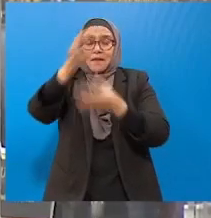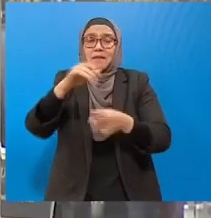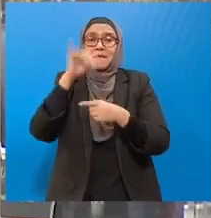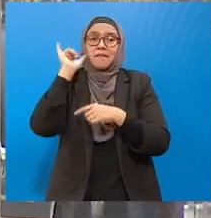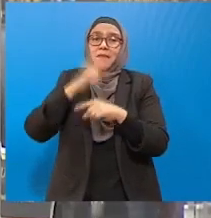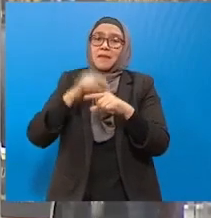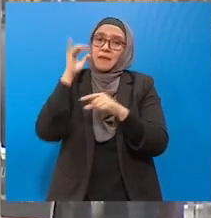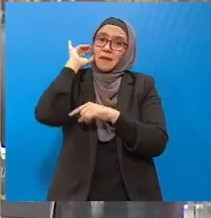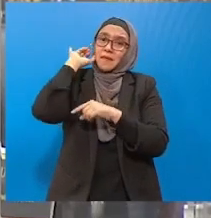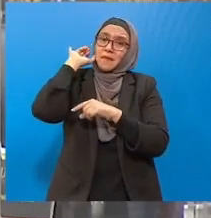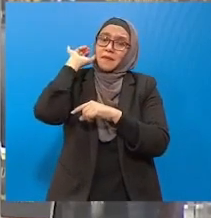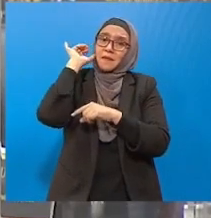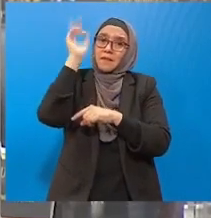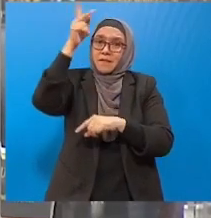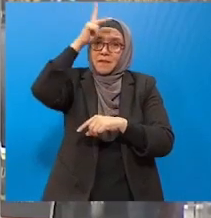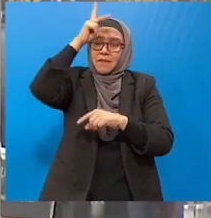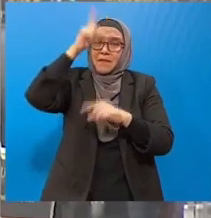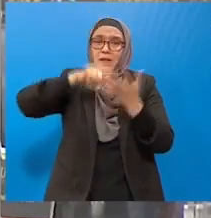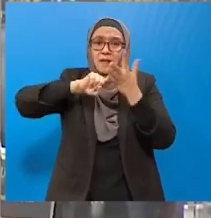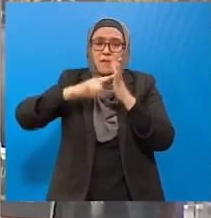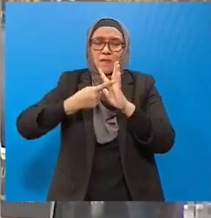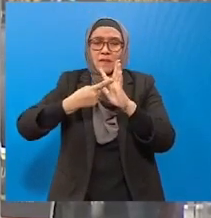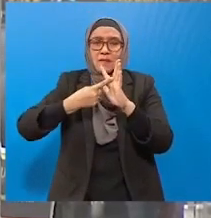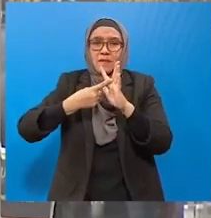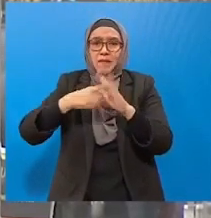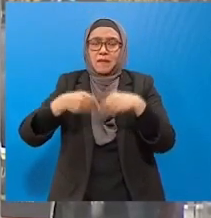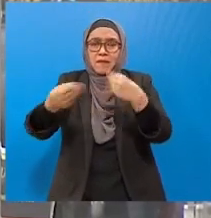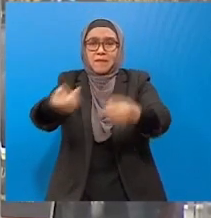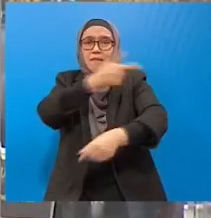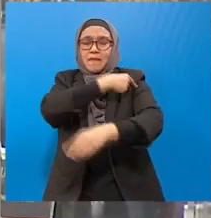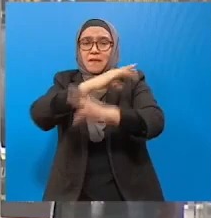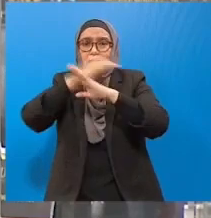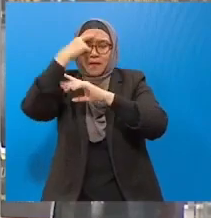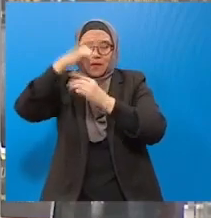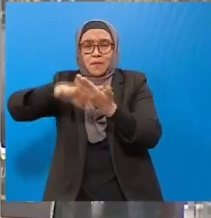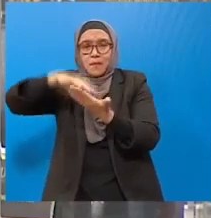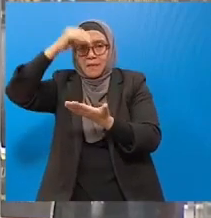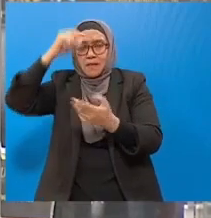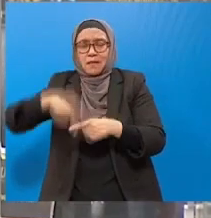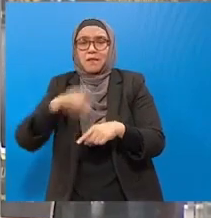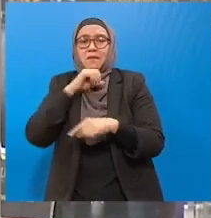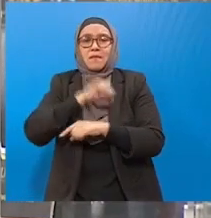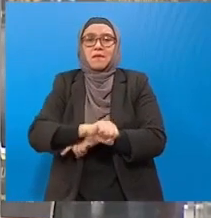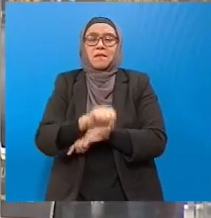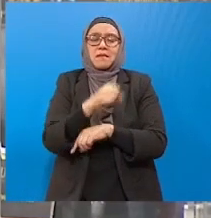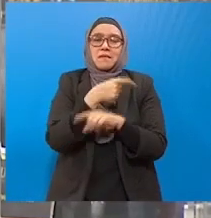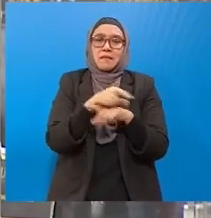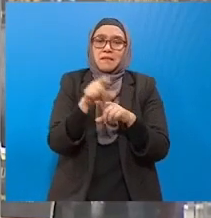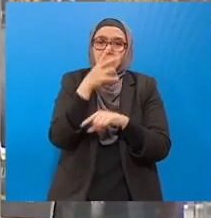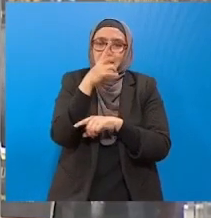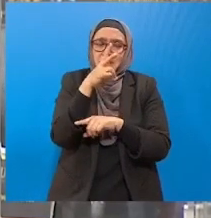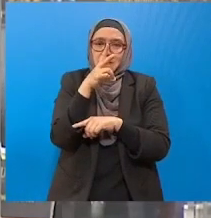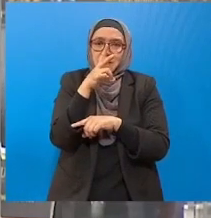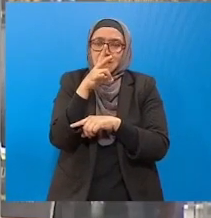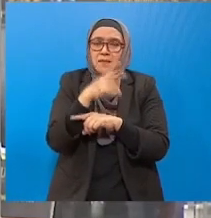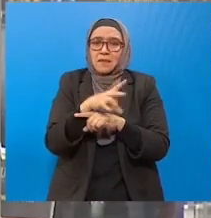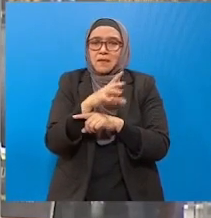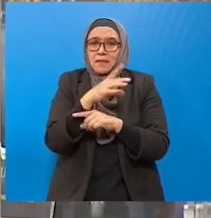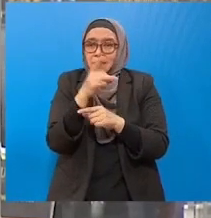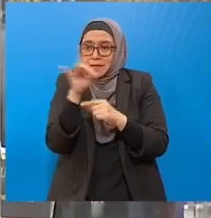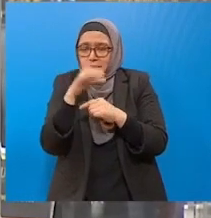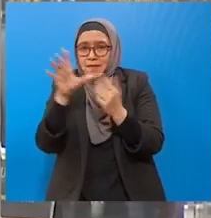pemberian reaction kepada pajak rom16 dan juga tujuh tahun like kita pakai seorang pelajar menerima suntikan malam